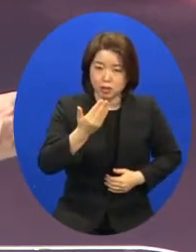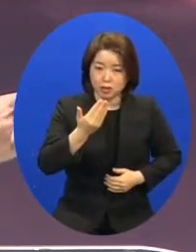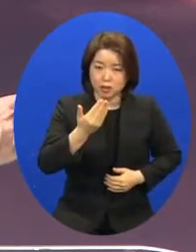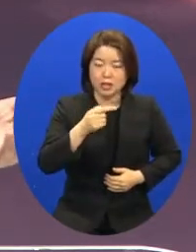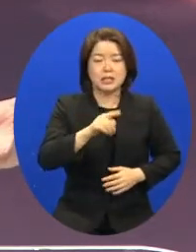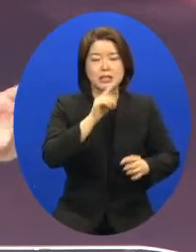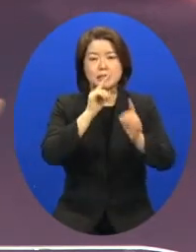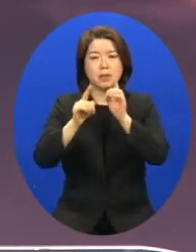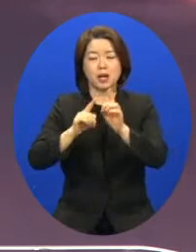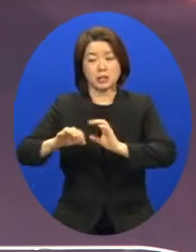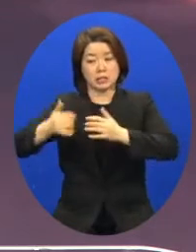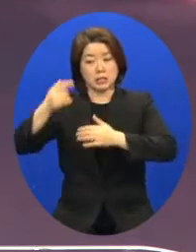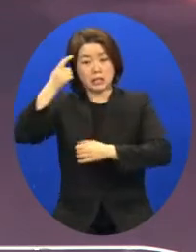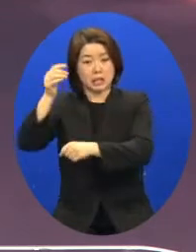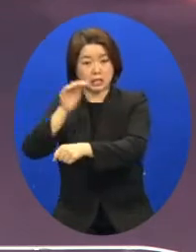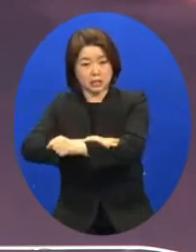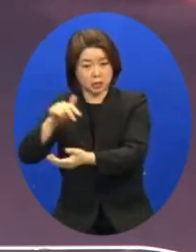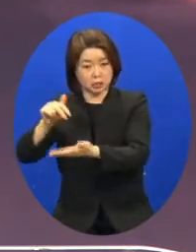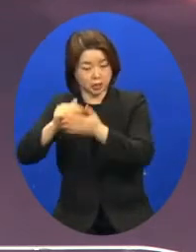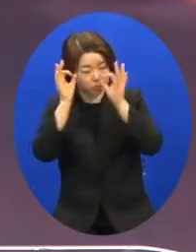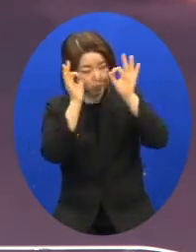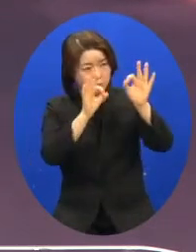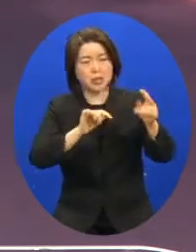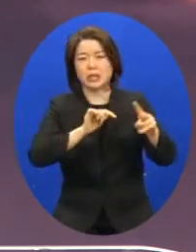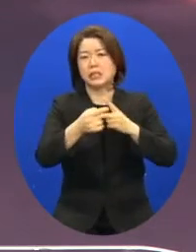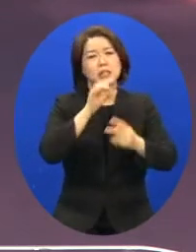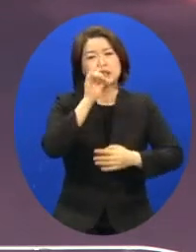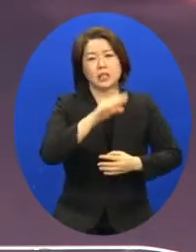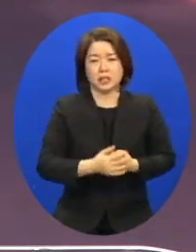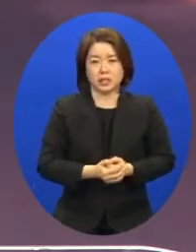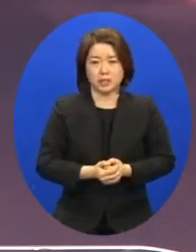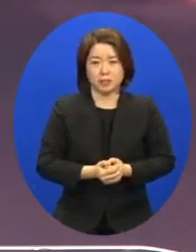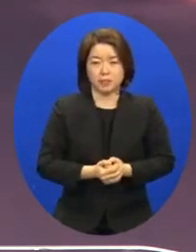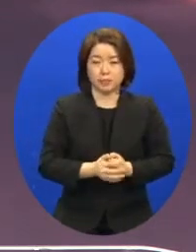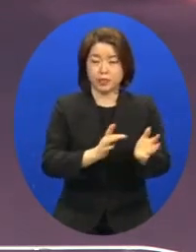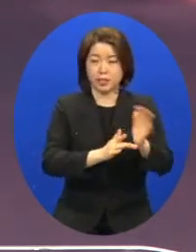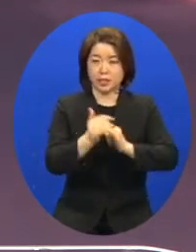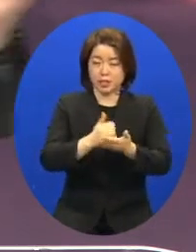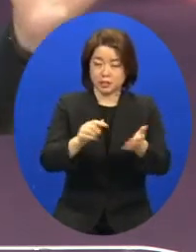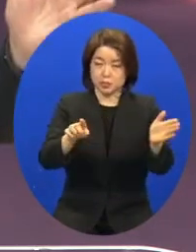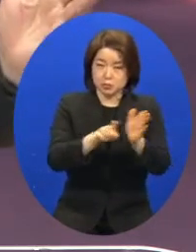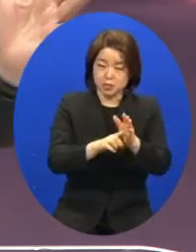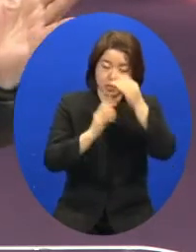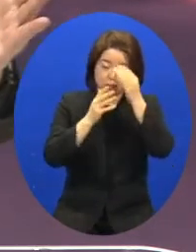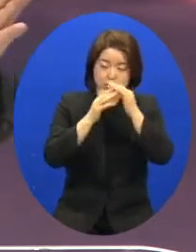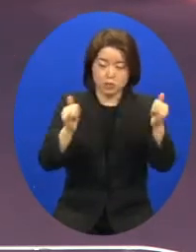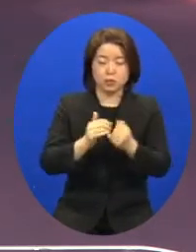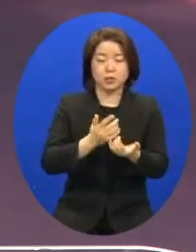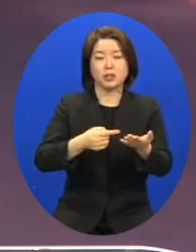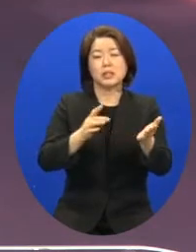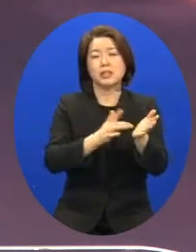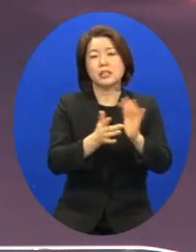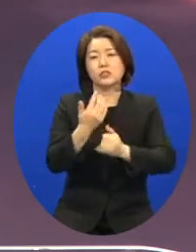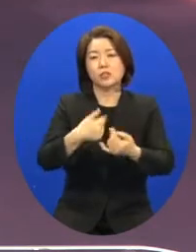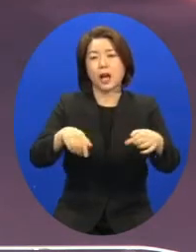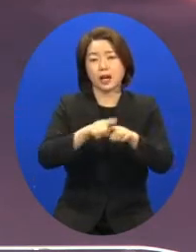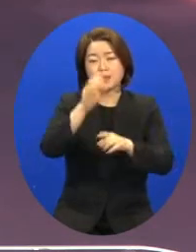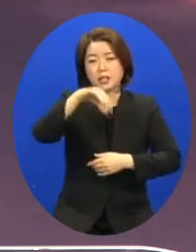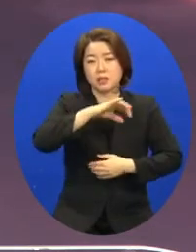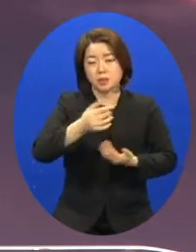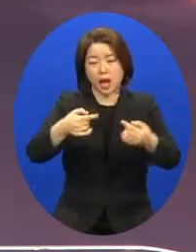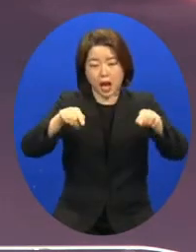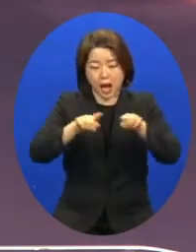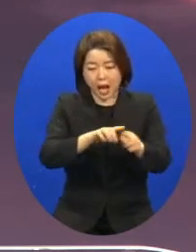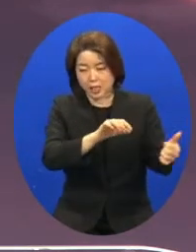것입니다. 예수를 믿는 성도는 예수님과 함께 십자가에서 같이 죽었고 이제는 예수님의